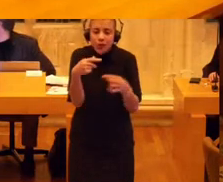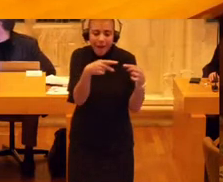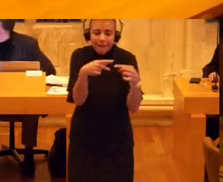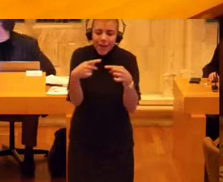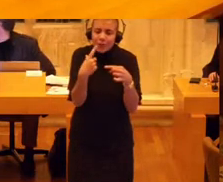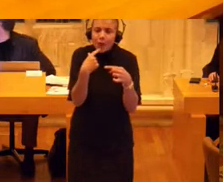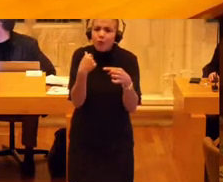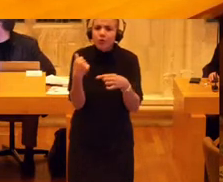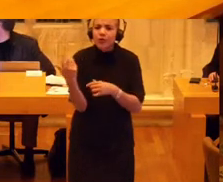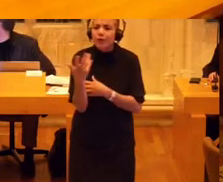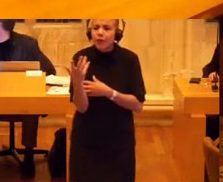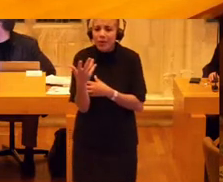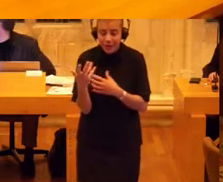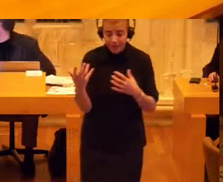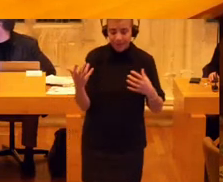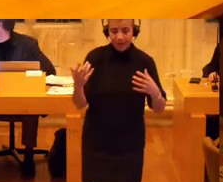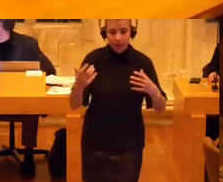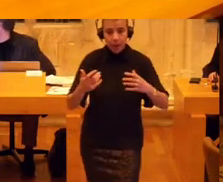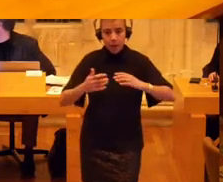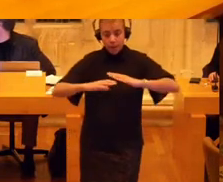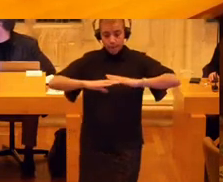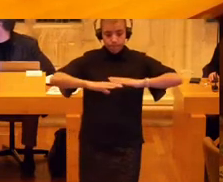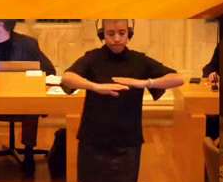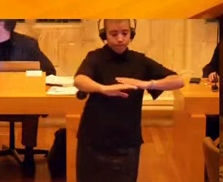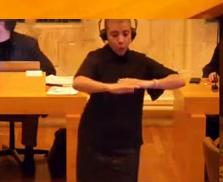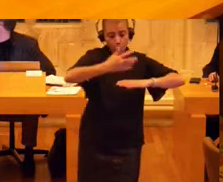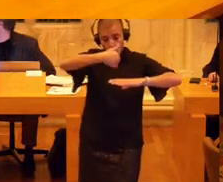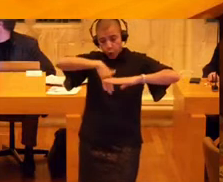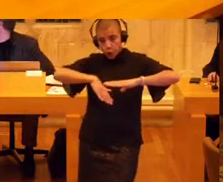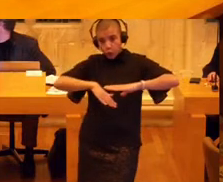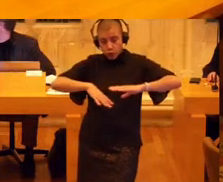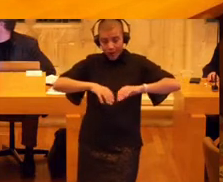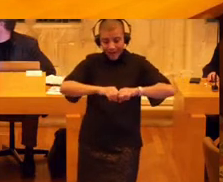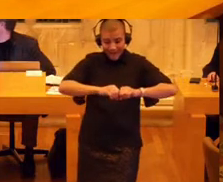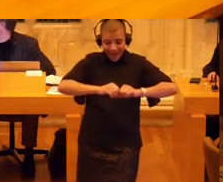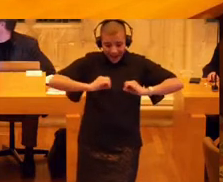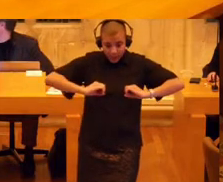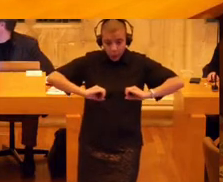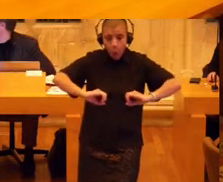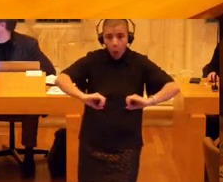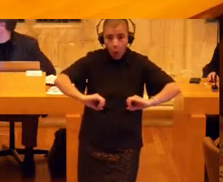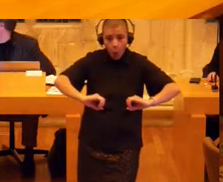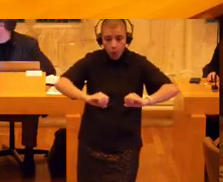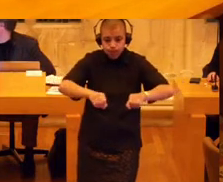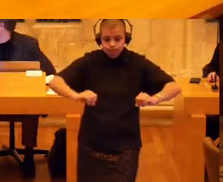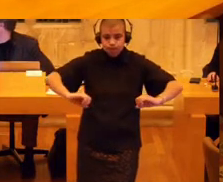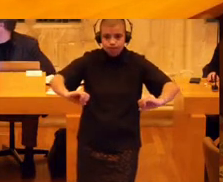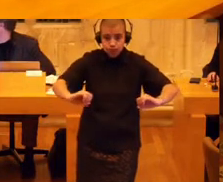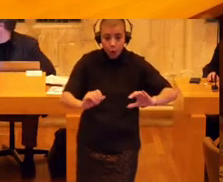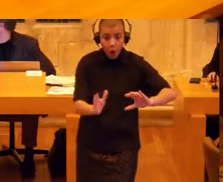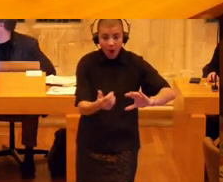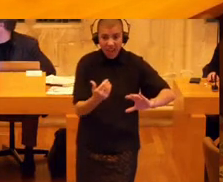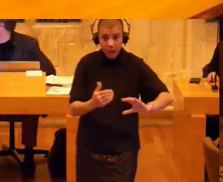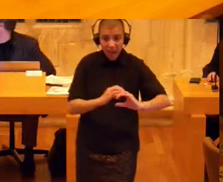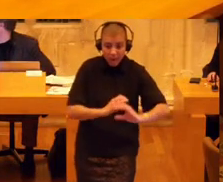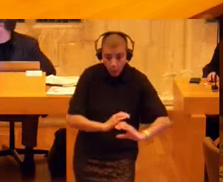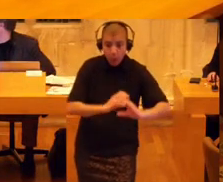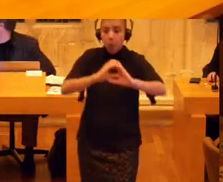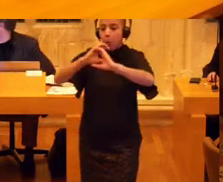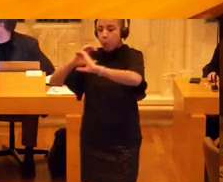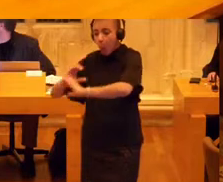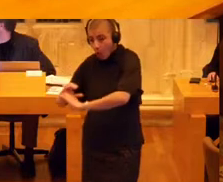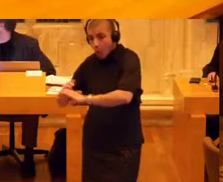signalisation tricolore qui passe normalement sous les arbres et tout va être amené sur la voirie. Après, la